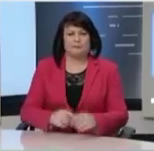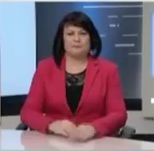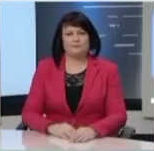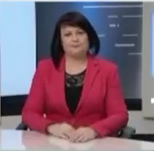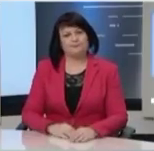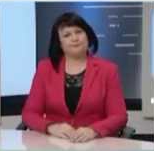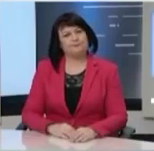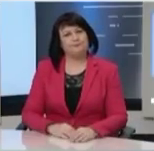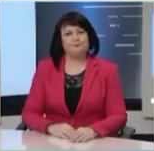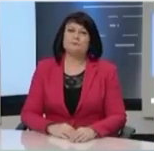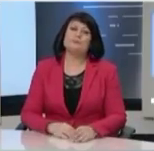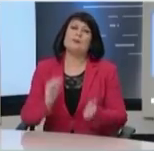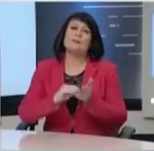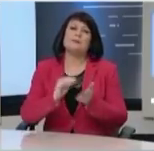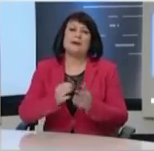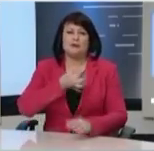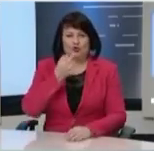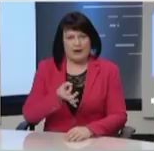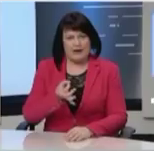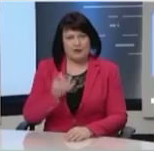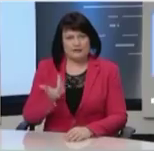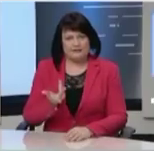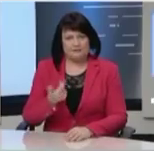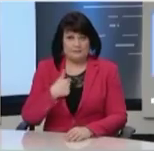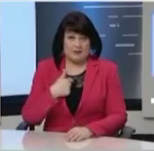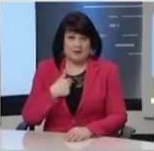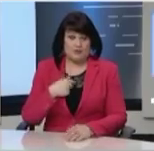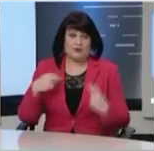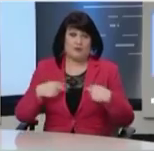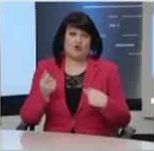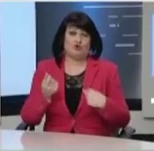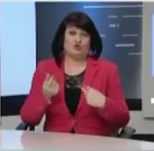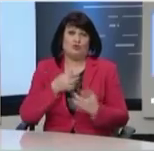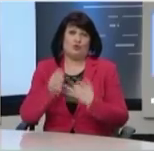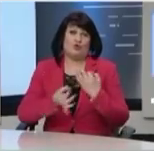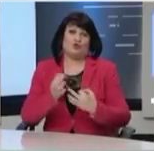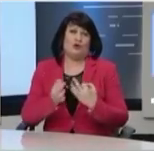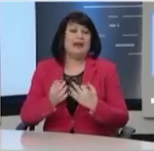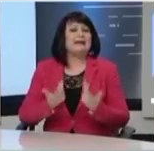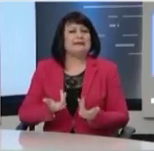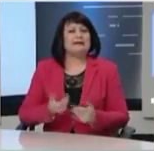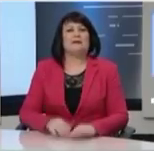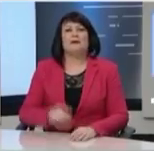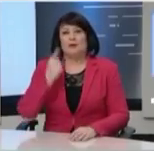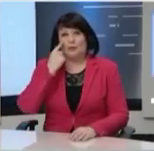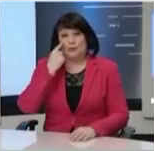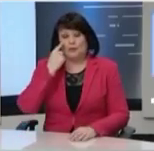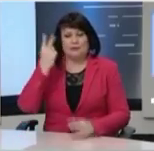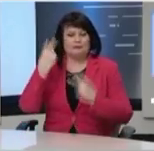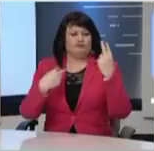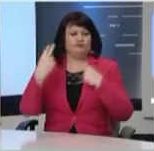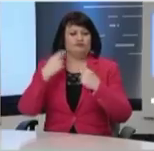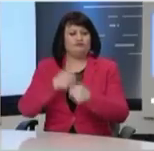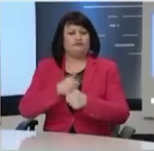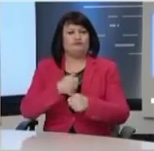Αυτό το οποίο επανειλημμένα είχαμε περιγράψει, τόσο εγώ όσο και υπουργός οικονομικών, ότι η παρακολούθηση της ελληνικής